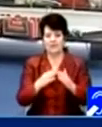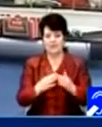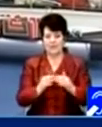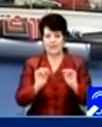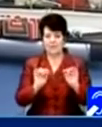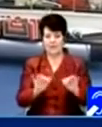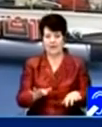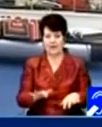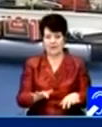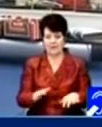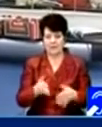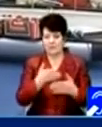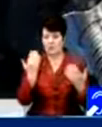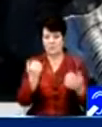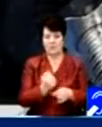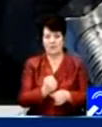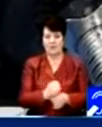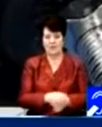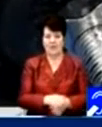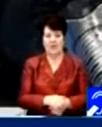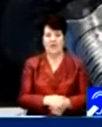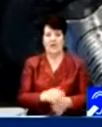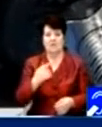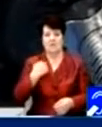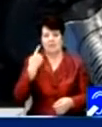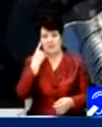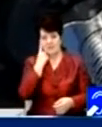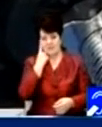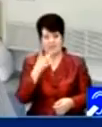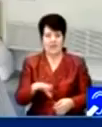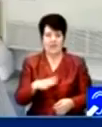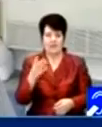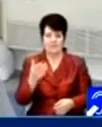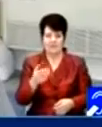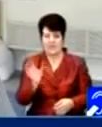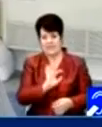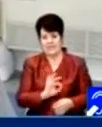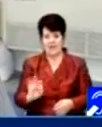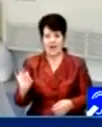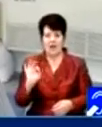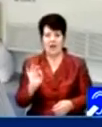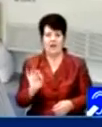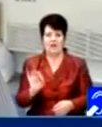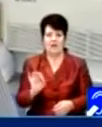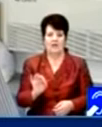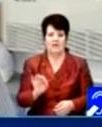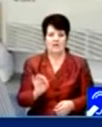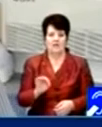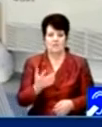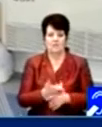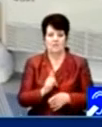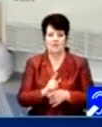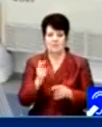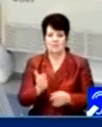practic nu și mai avea funcționalitate și ne-am gândit că ar fi ideal sau ar fi foarte binevenite